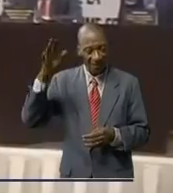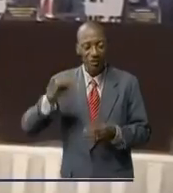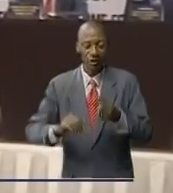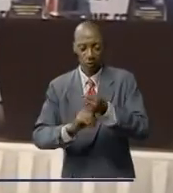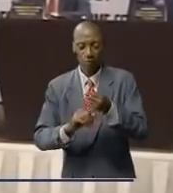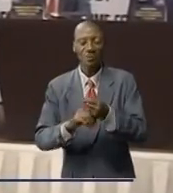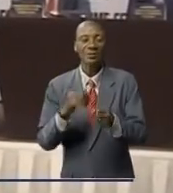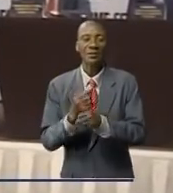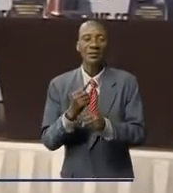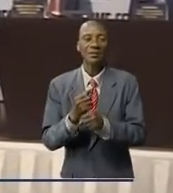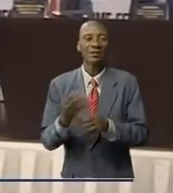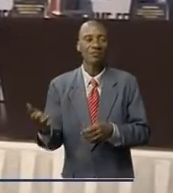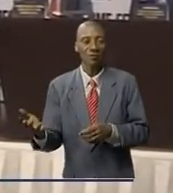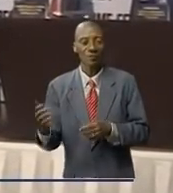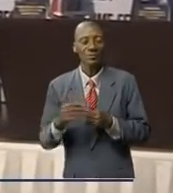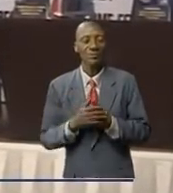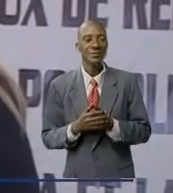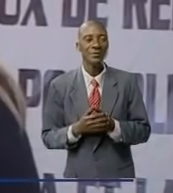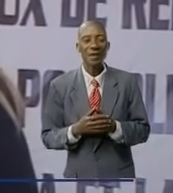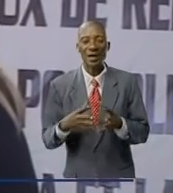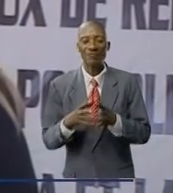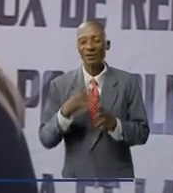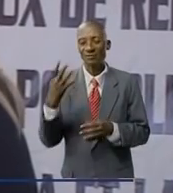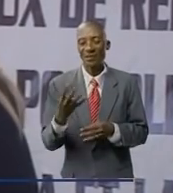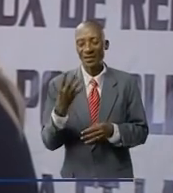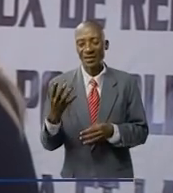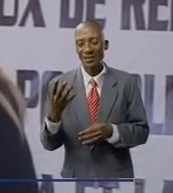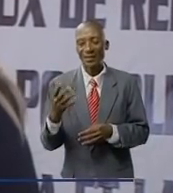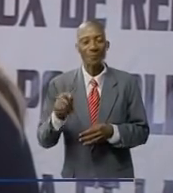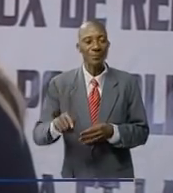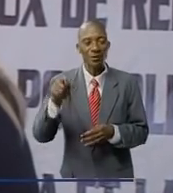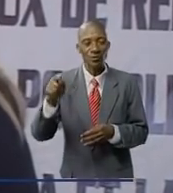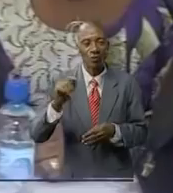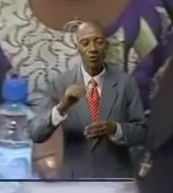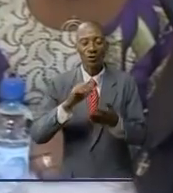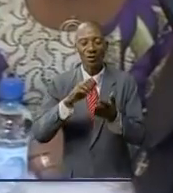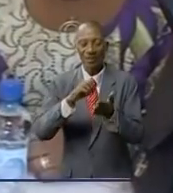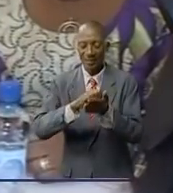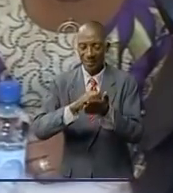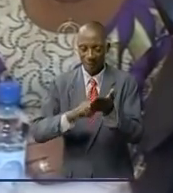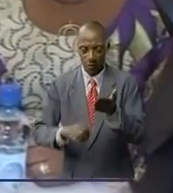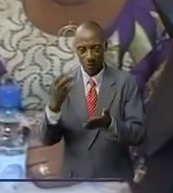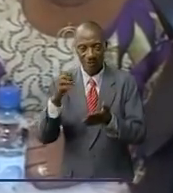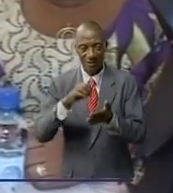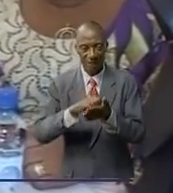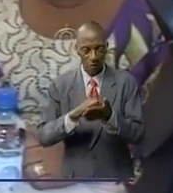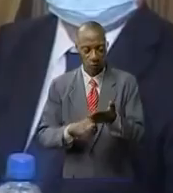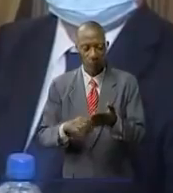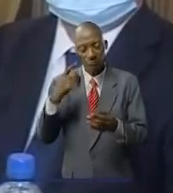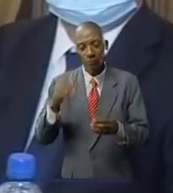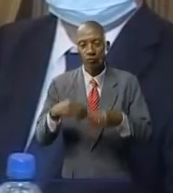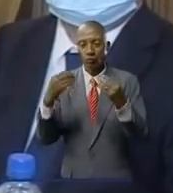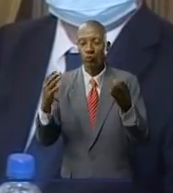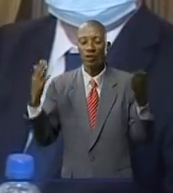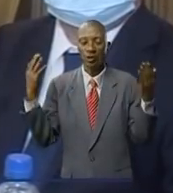à plus de 24 millions d'euros, ces travaux de réhabilitation du système d'approvisionnement en eau potable dans cette partie du territoire national